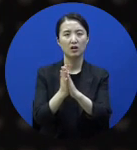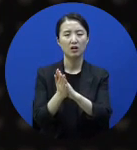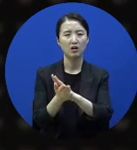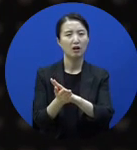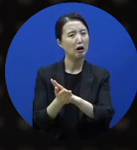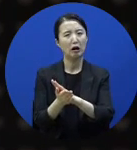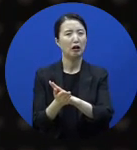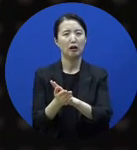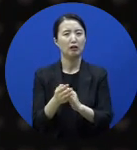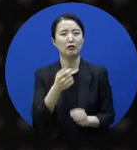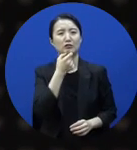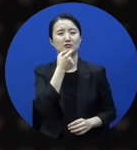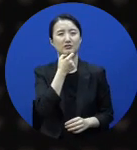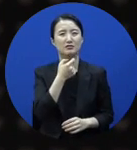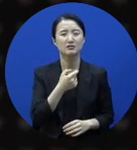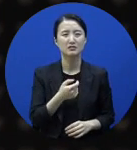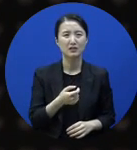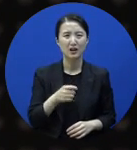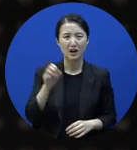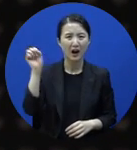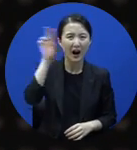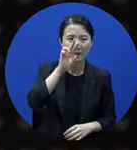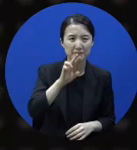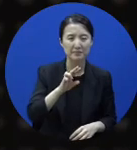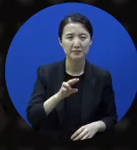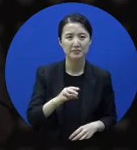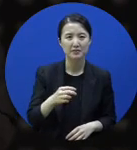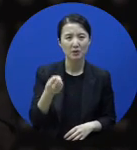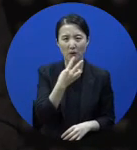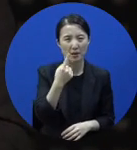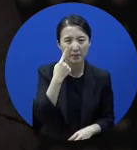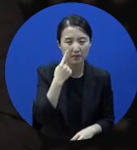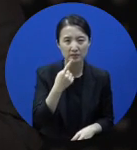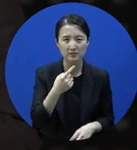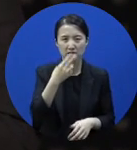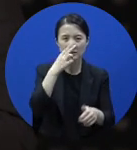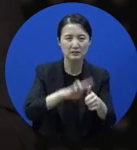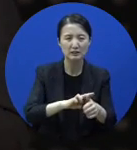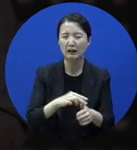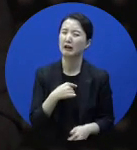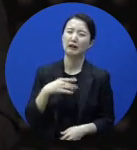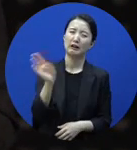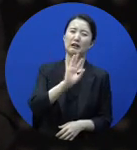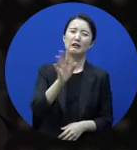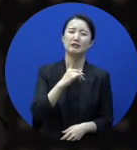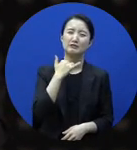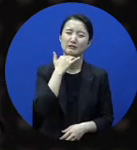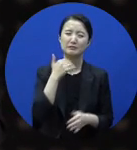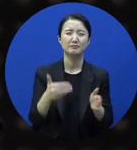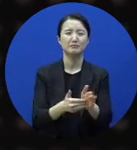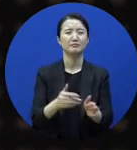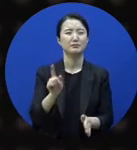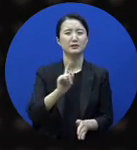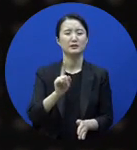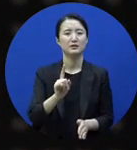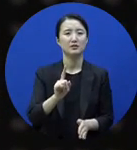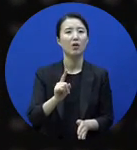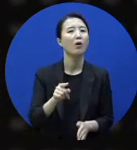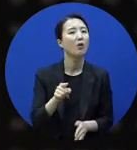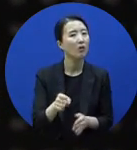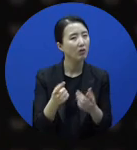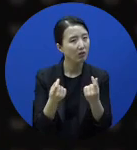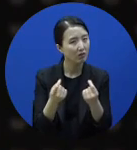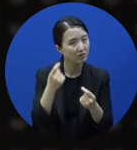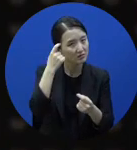원하고 뭐 하려고 하면 이 나이에 왜 해? 라고 하는 것들이 일반적인데 지금은 이제 70, 80이 돼도 새롭게 변화하는